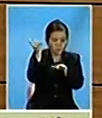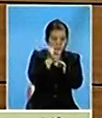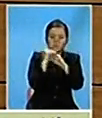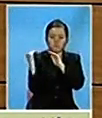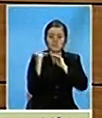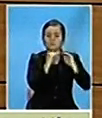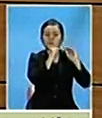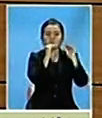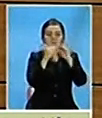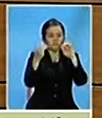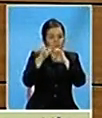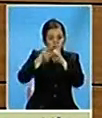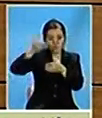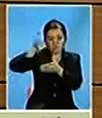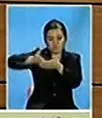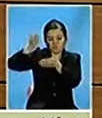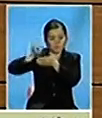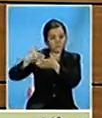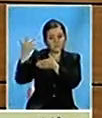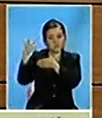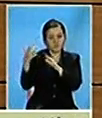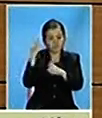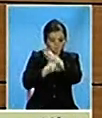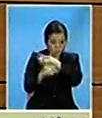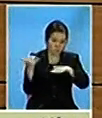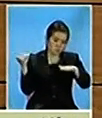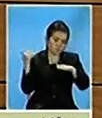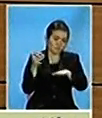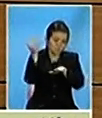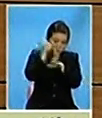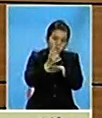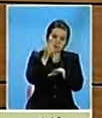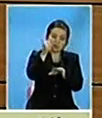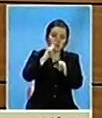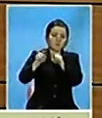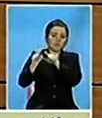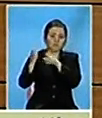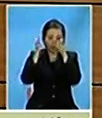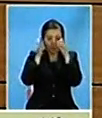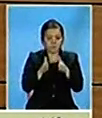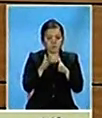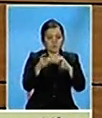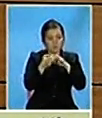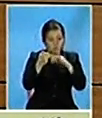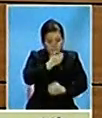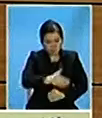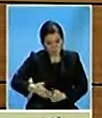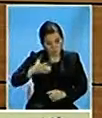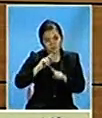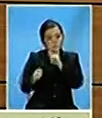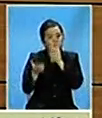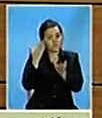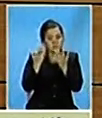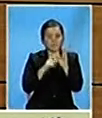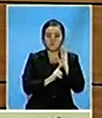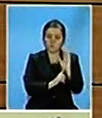นรถเมย์ที่ไม่สร้างอุปสรรคในการเข้าถึงและใช้ประโยชน์ไม่ว่าป ประชาชนคนนั้นจะมีข้อจำกัดใดๆไม่ว่าจะเป็น